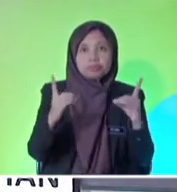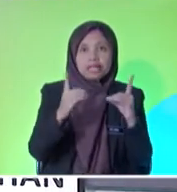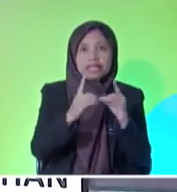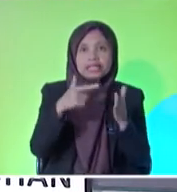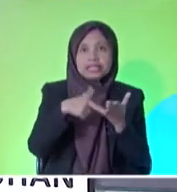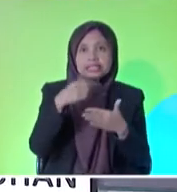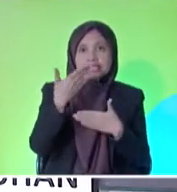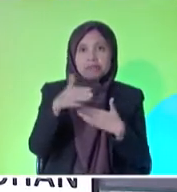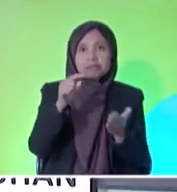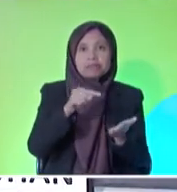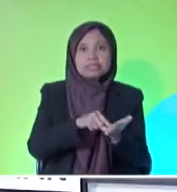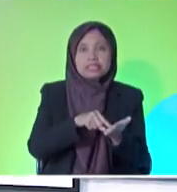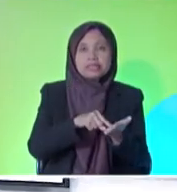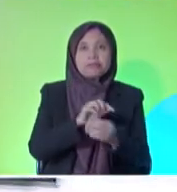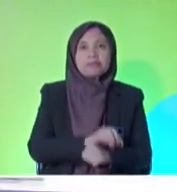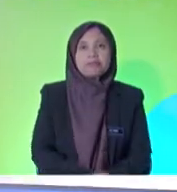sebelum